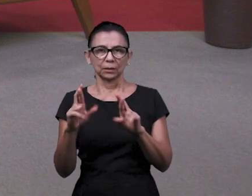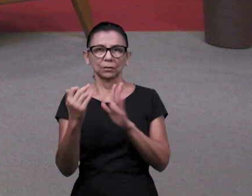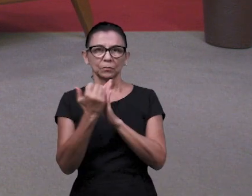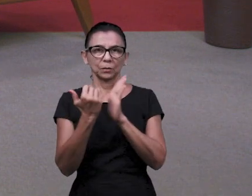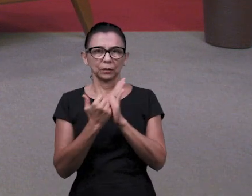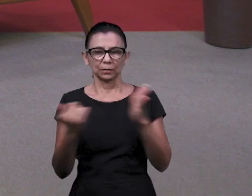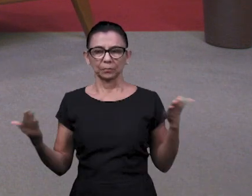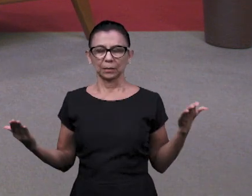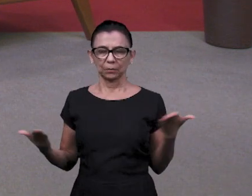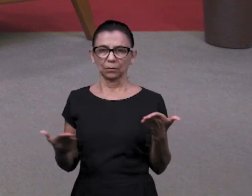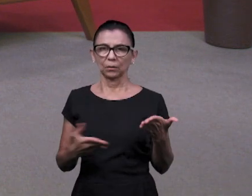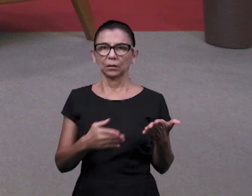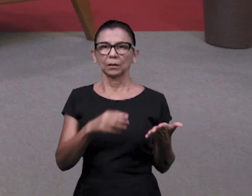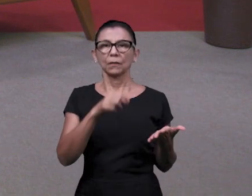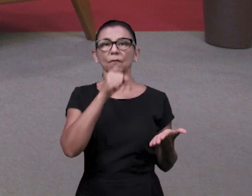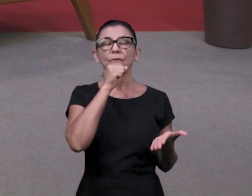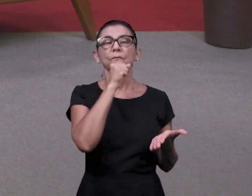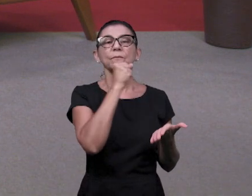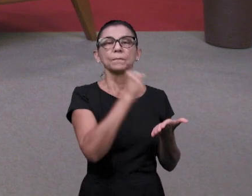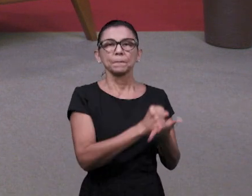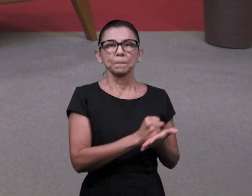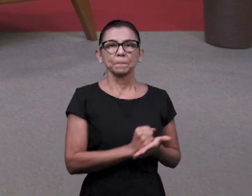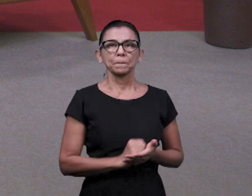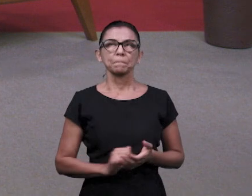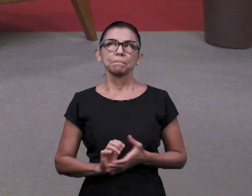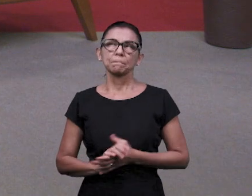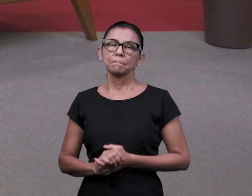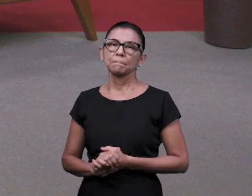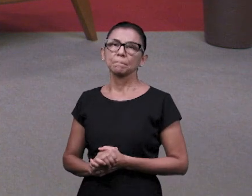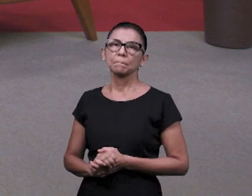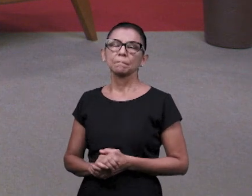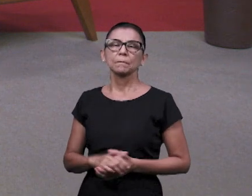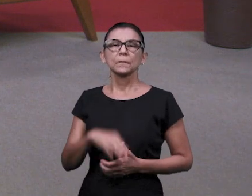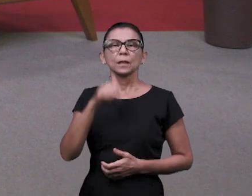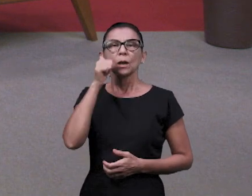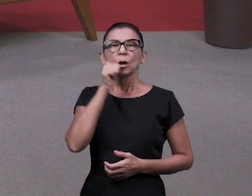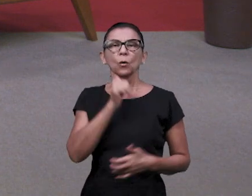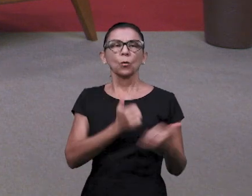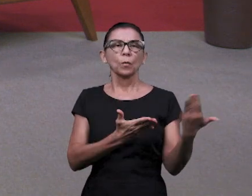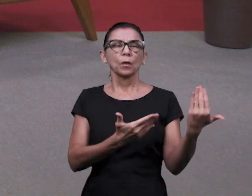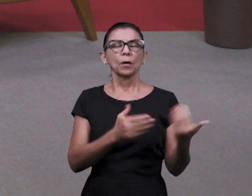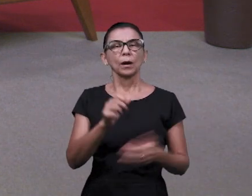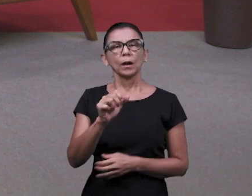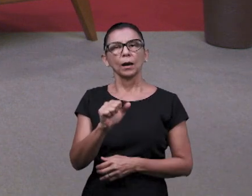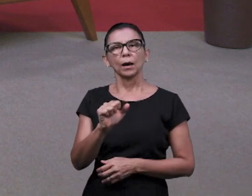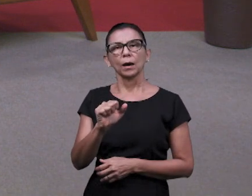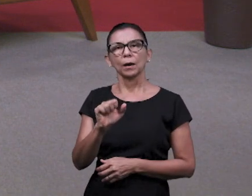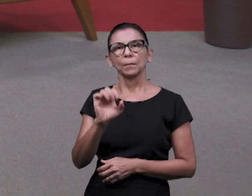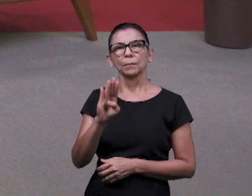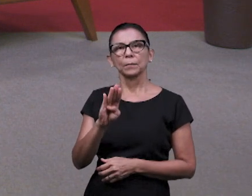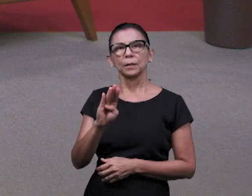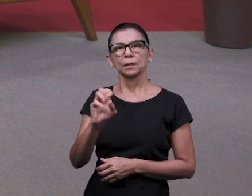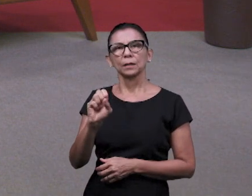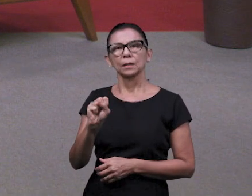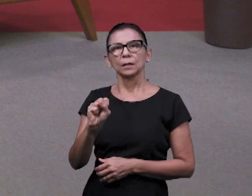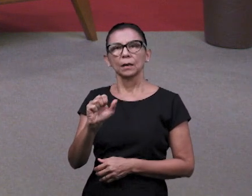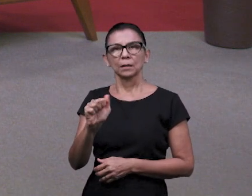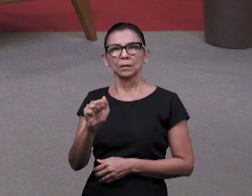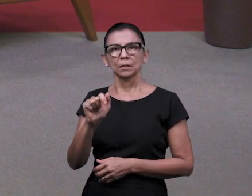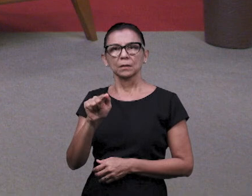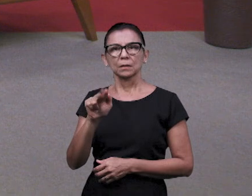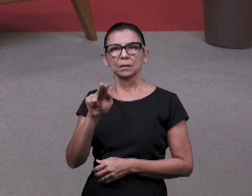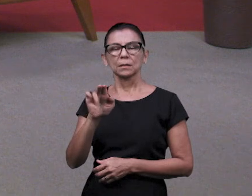ce contexte de rachat, de salut, à l'Ancien Testament, dans la personne d'une